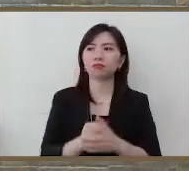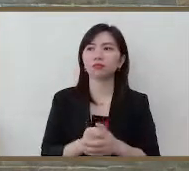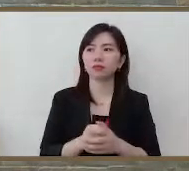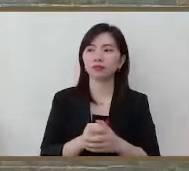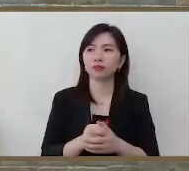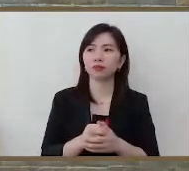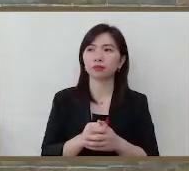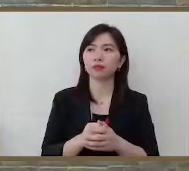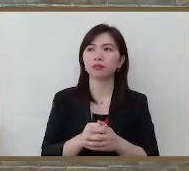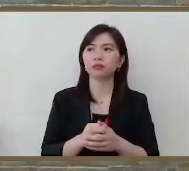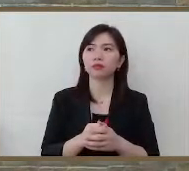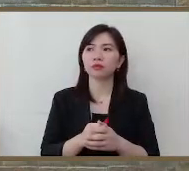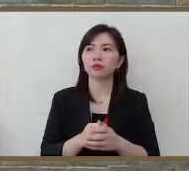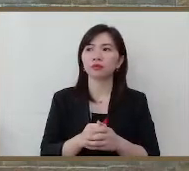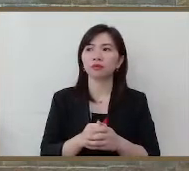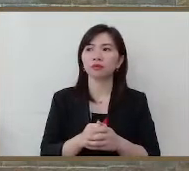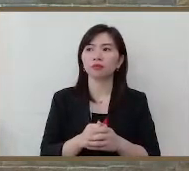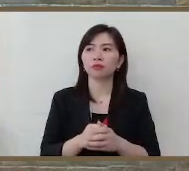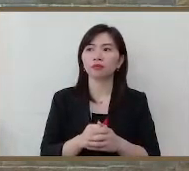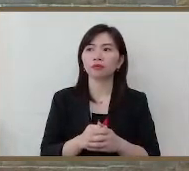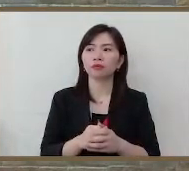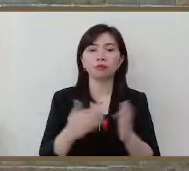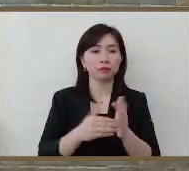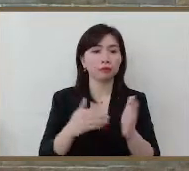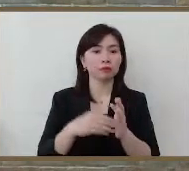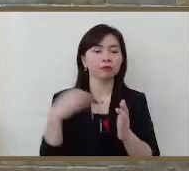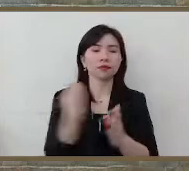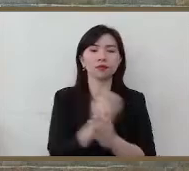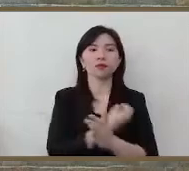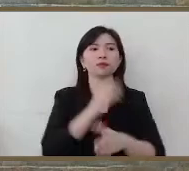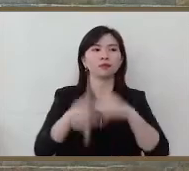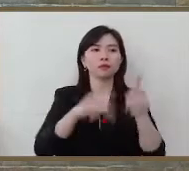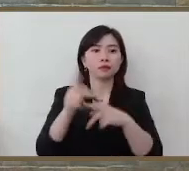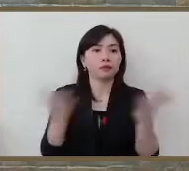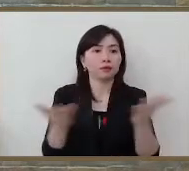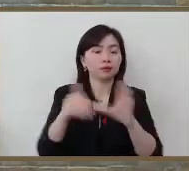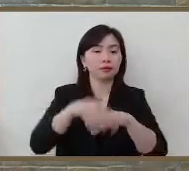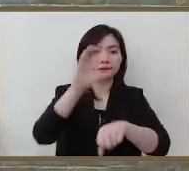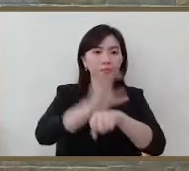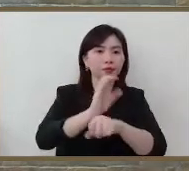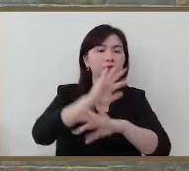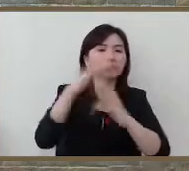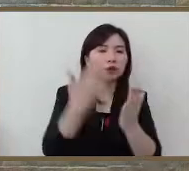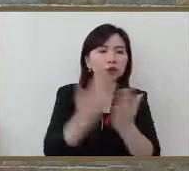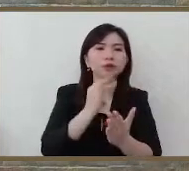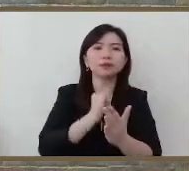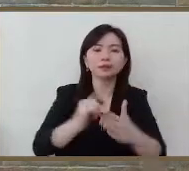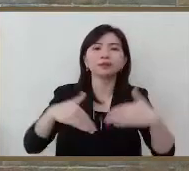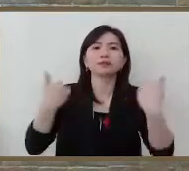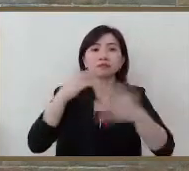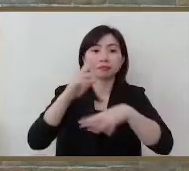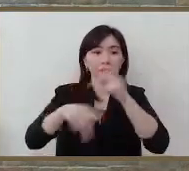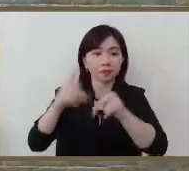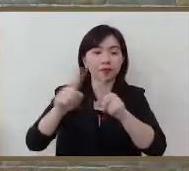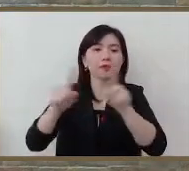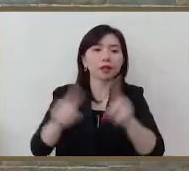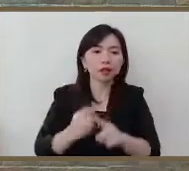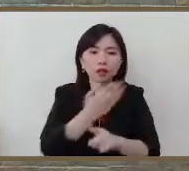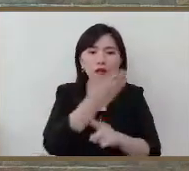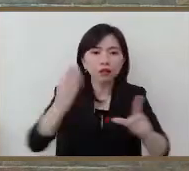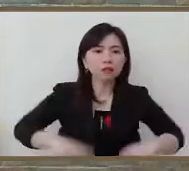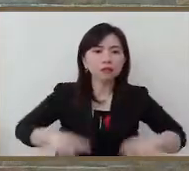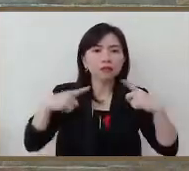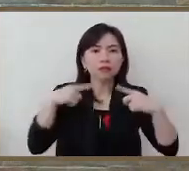ito ay pinag-uusapan natin, ang crowd natin dito ay puro kabataan. Sa pamumuhay ng isang kabataang Kristiyano,